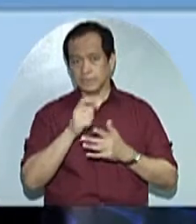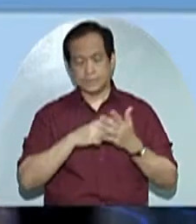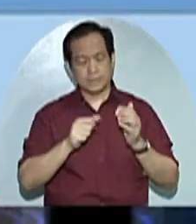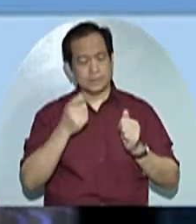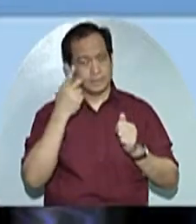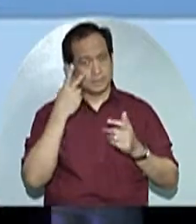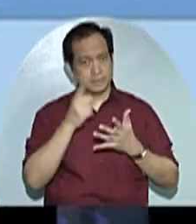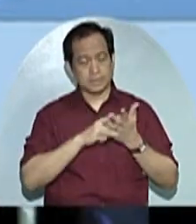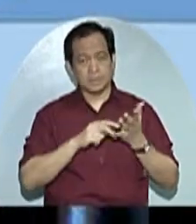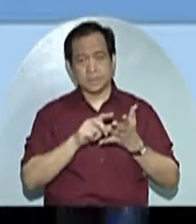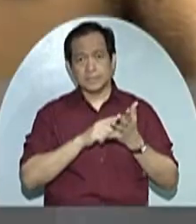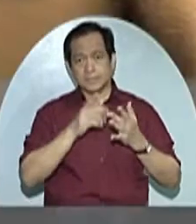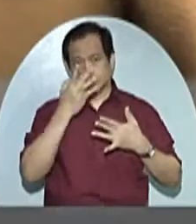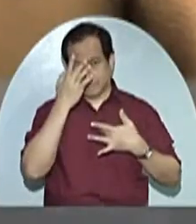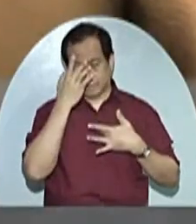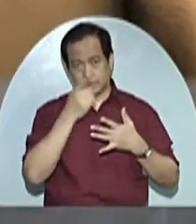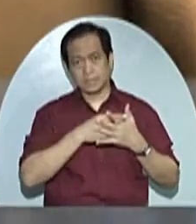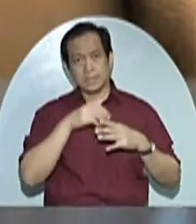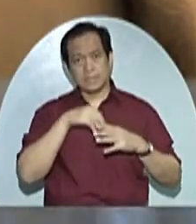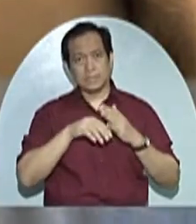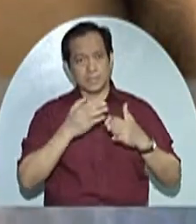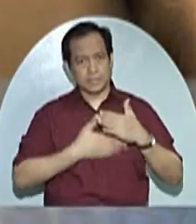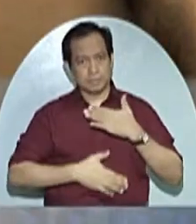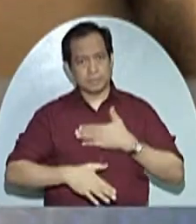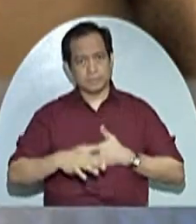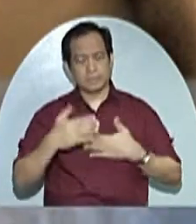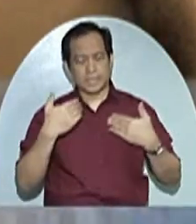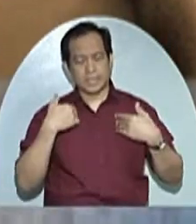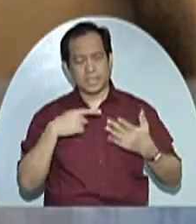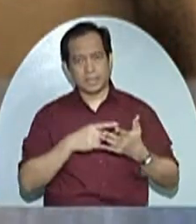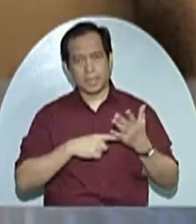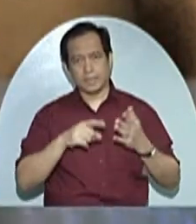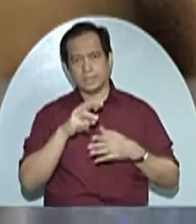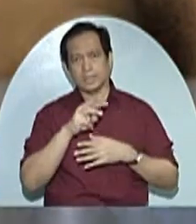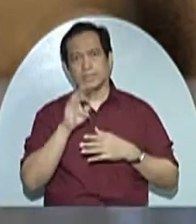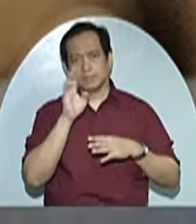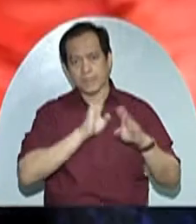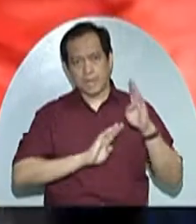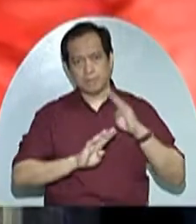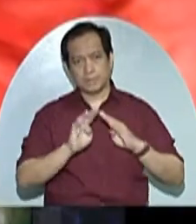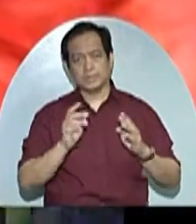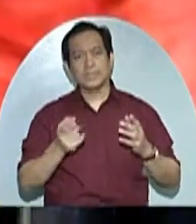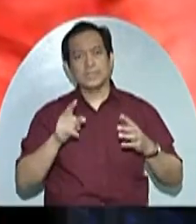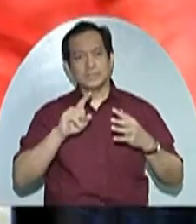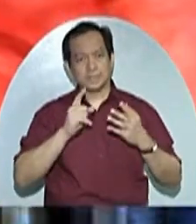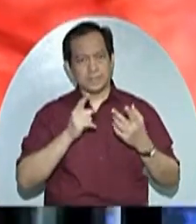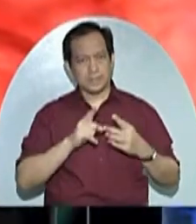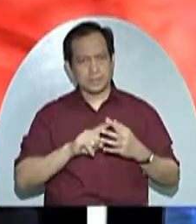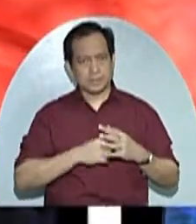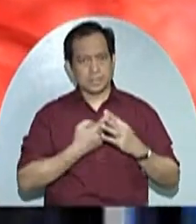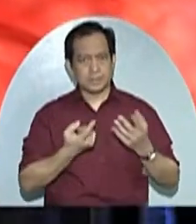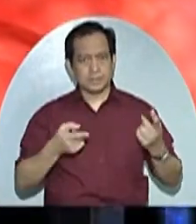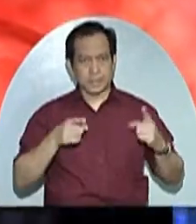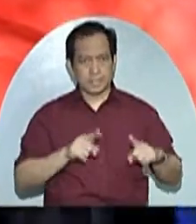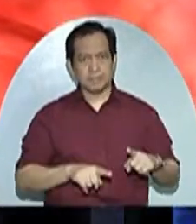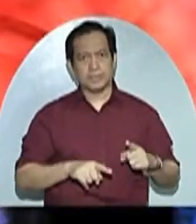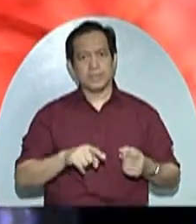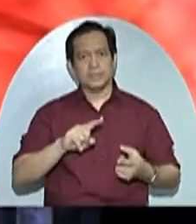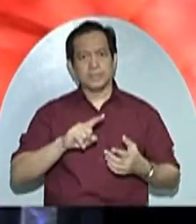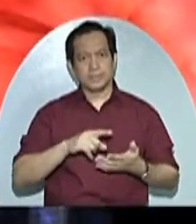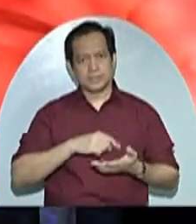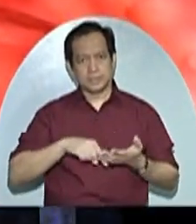ang ganitong karamdaman. Karaniwang inborn ang sanhi ng ganitong malformation na nangyayari sa simula pa lamang